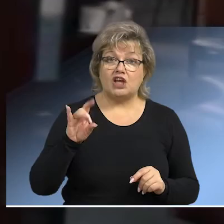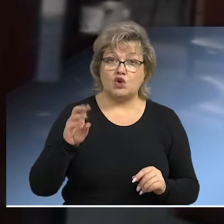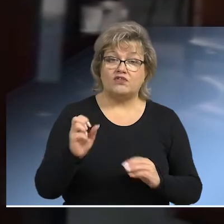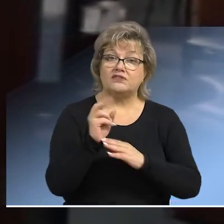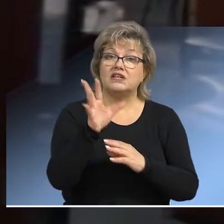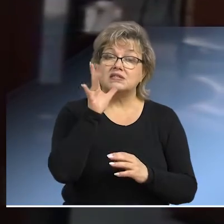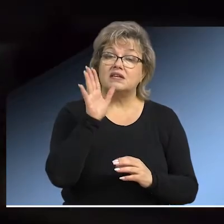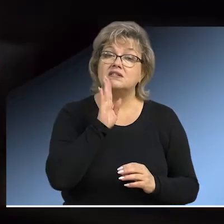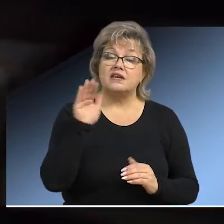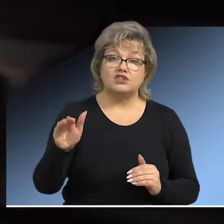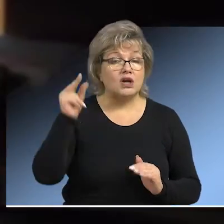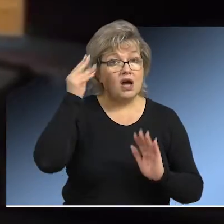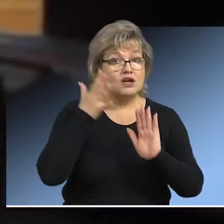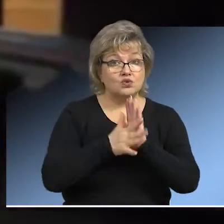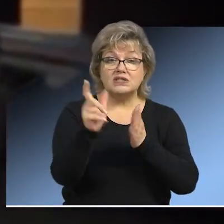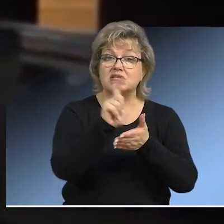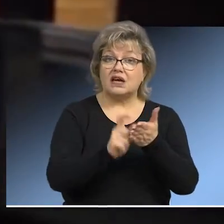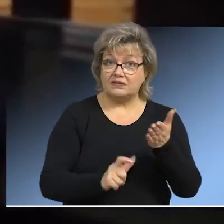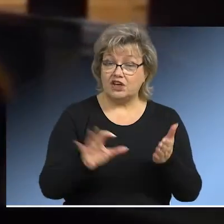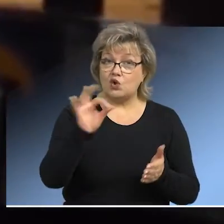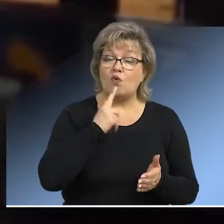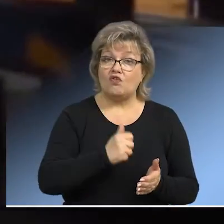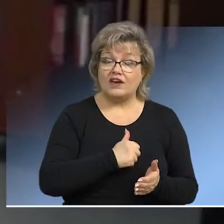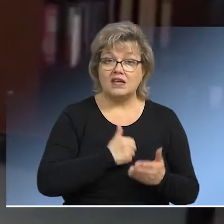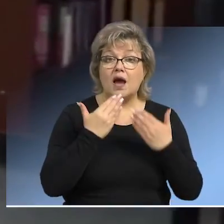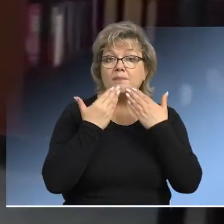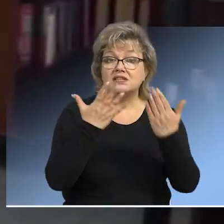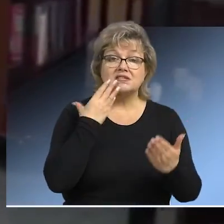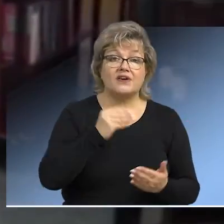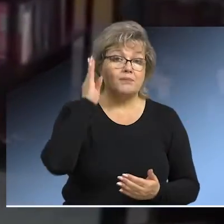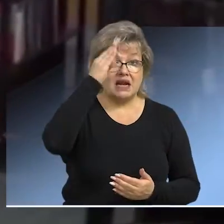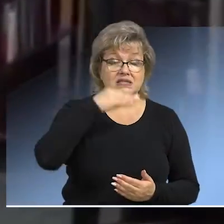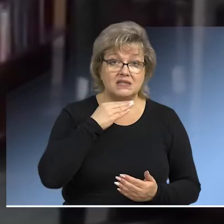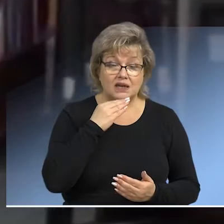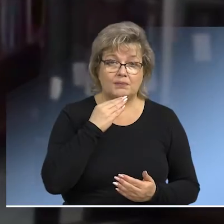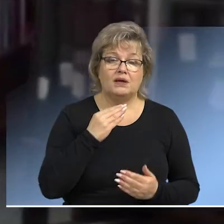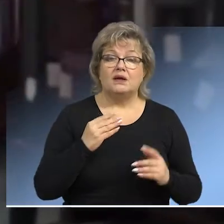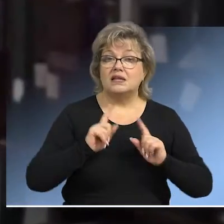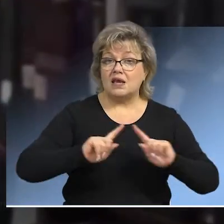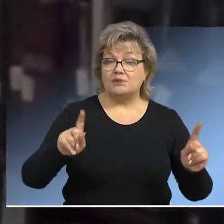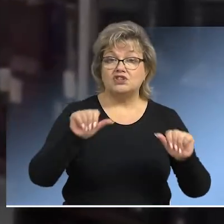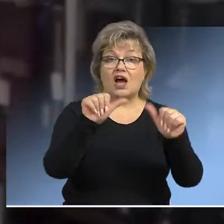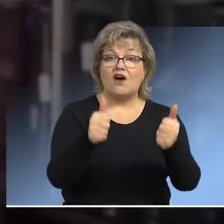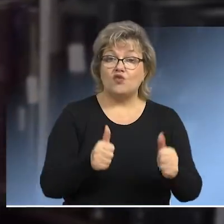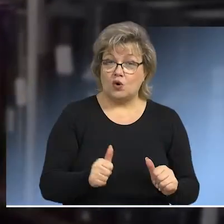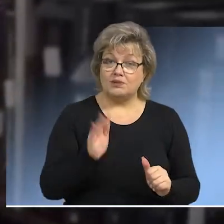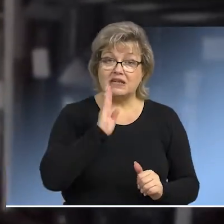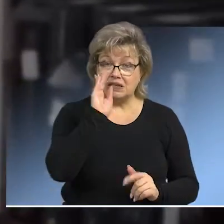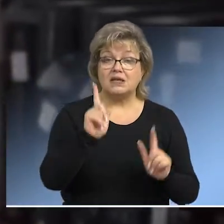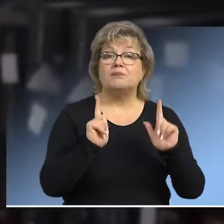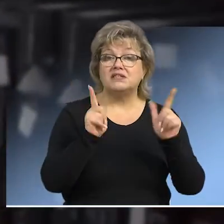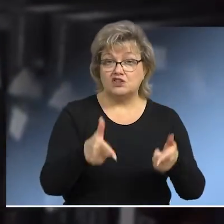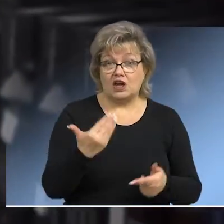Чеботарева, 12-летняя девочка, разучивала стихотворение о войне и обратилась к своим родителям с идеей необычно его оформить.